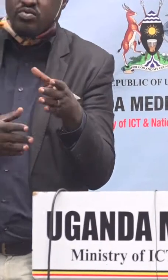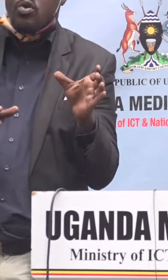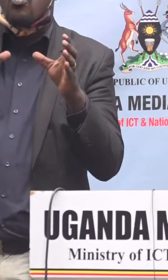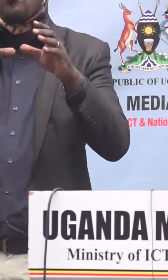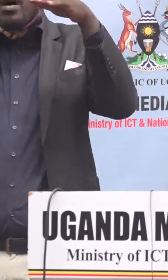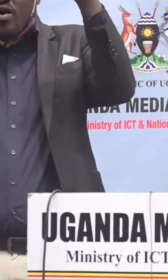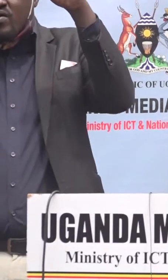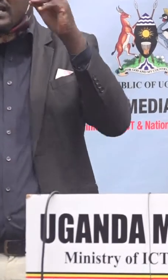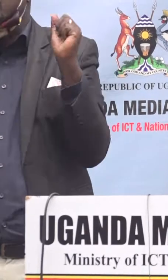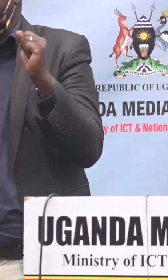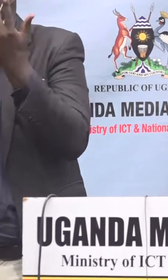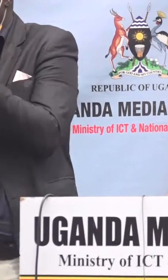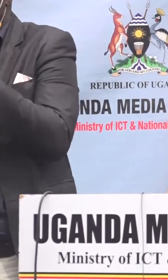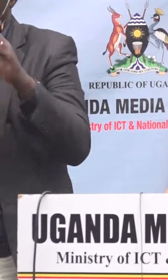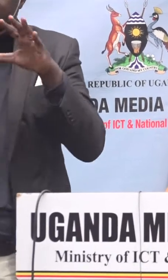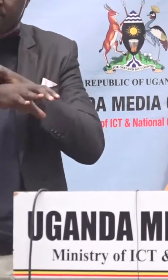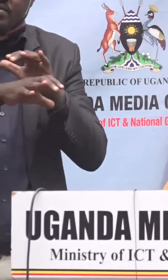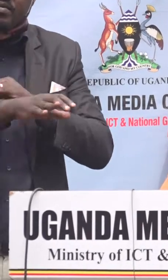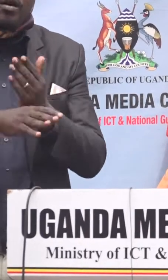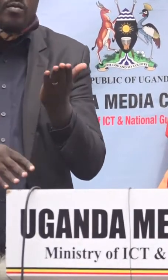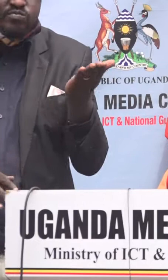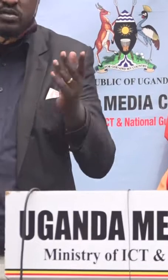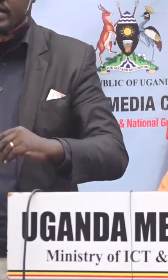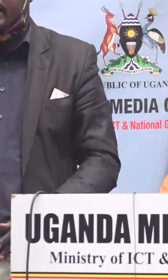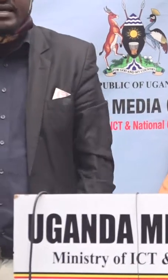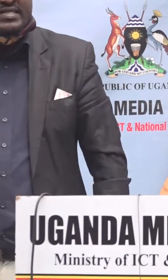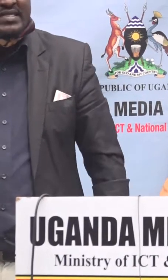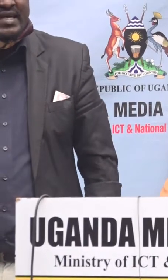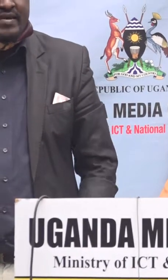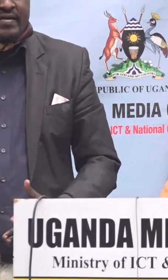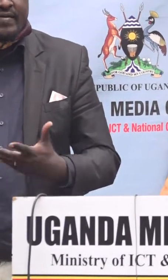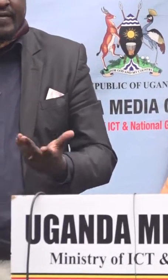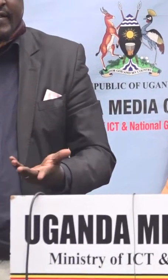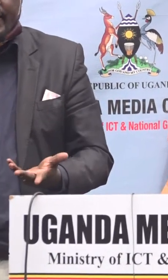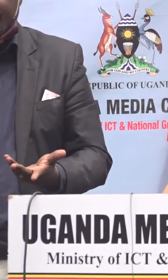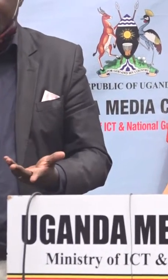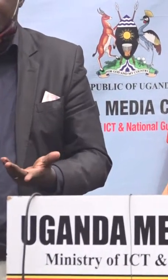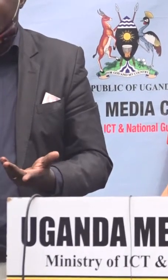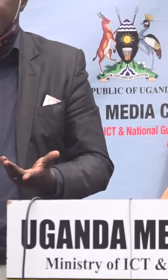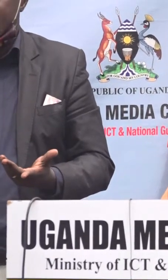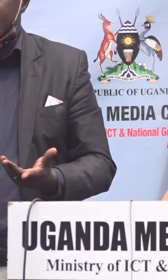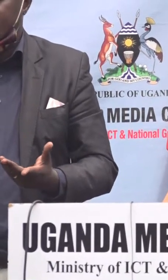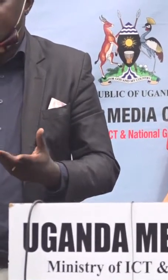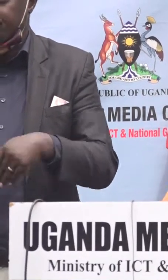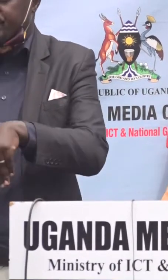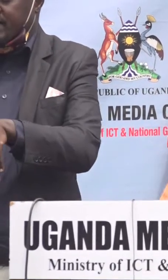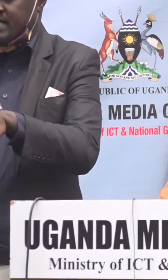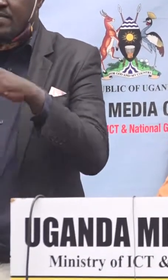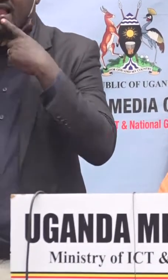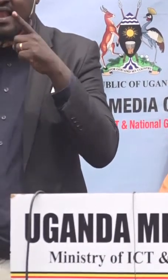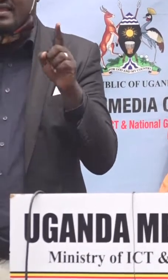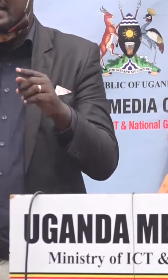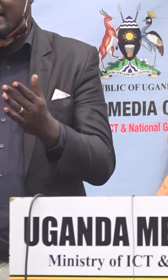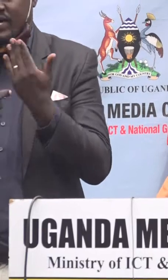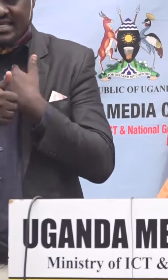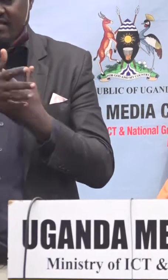abava ebweru nga basibe. Kyakubiri nti era bwe baatugamba nti tulina okuba nti teyeegatta